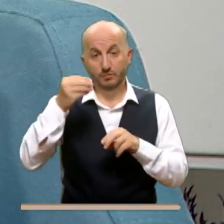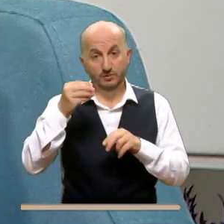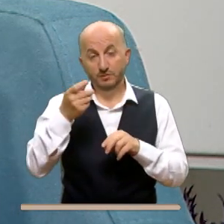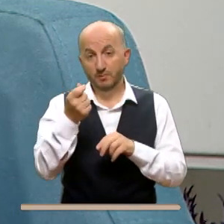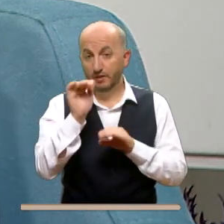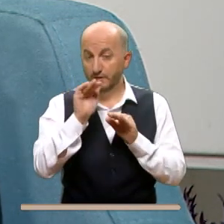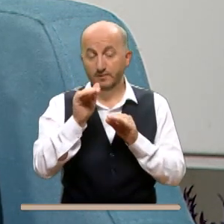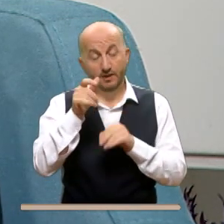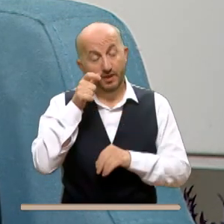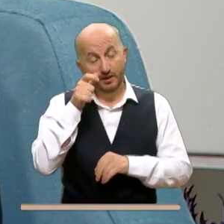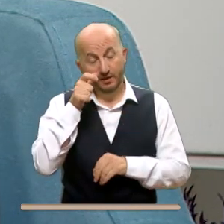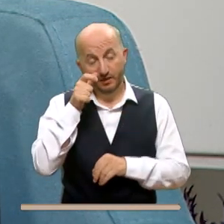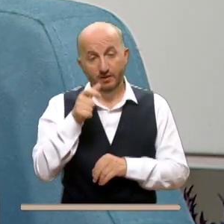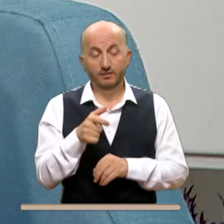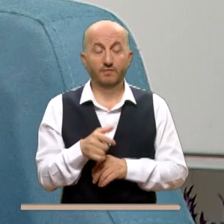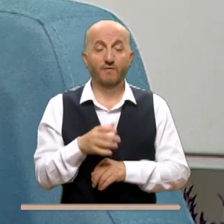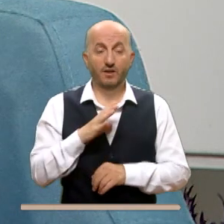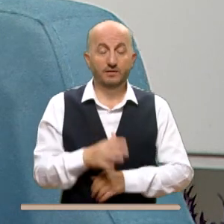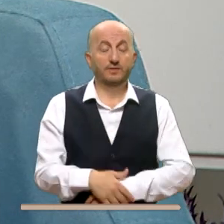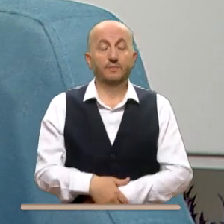var. Bursların